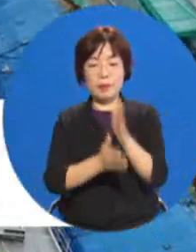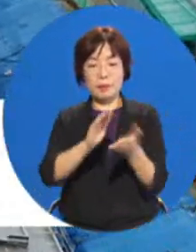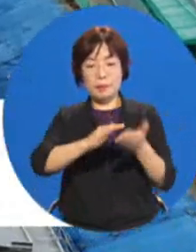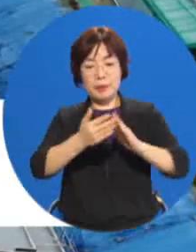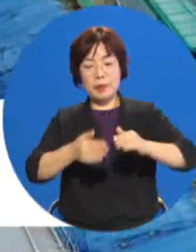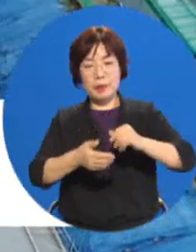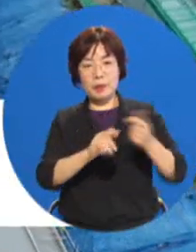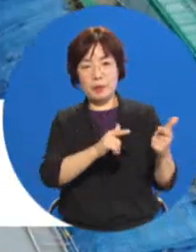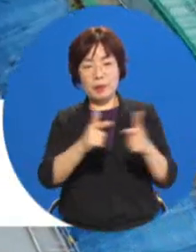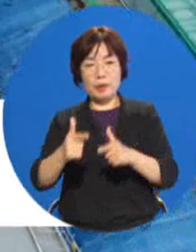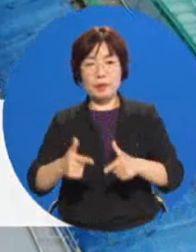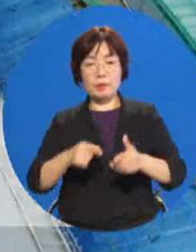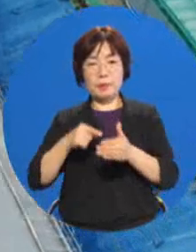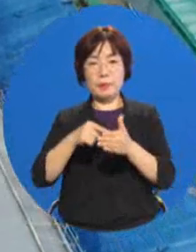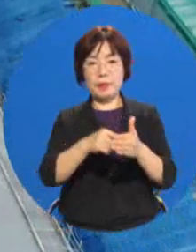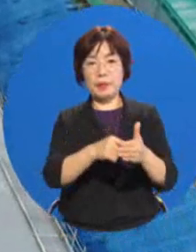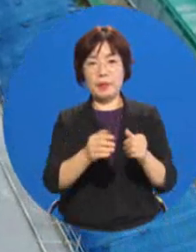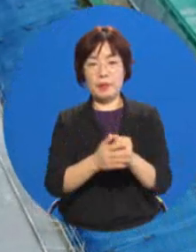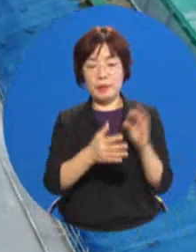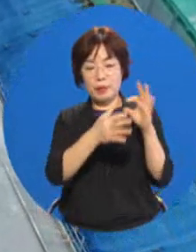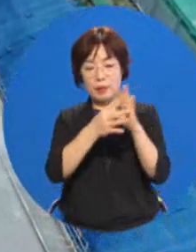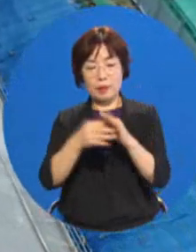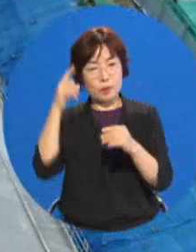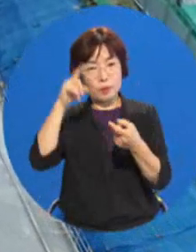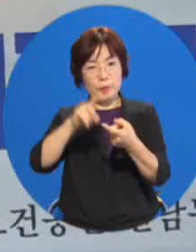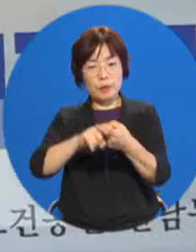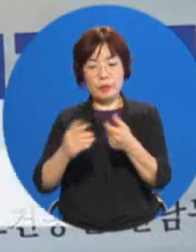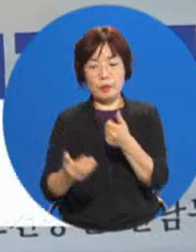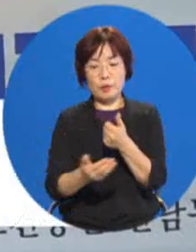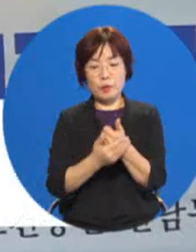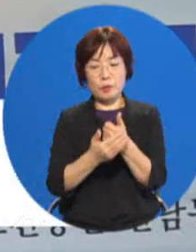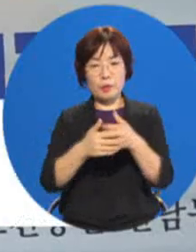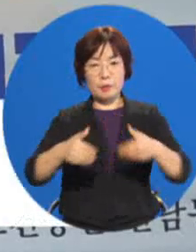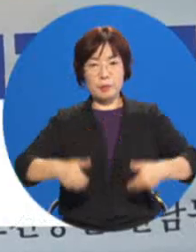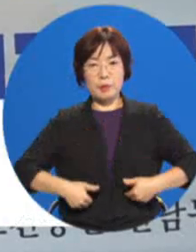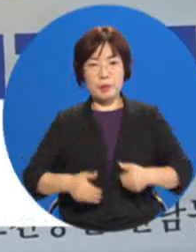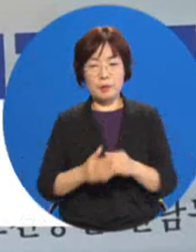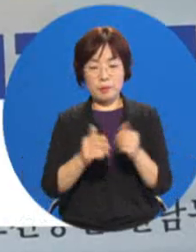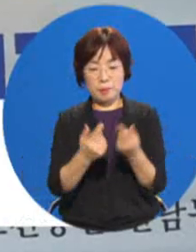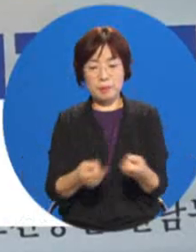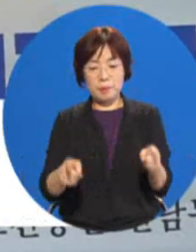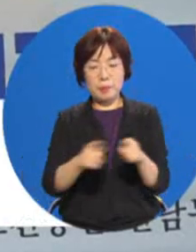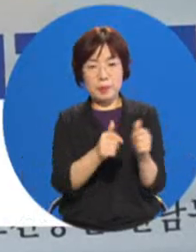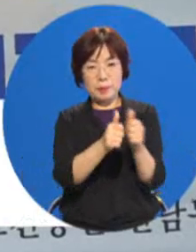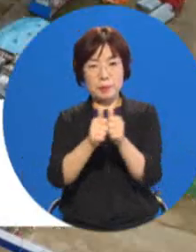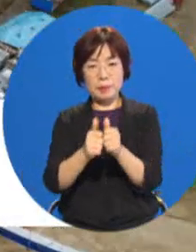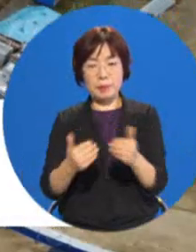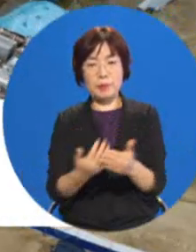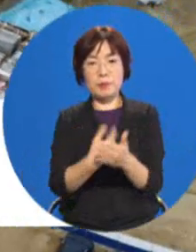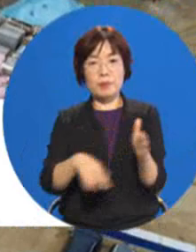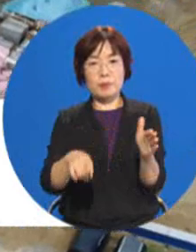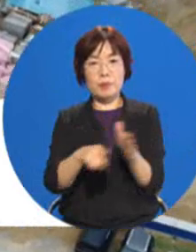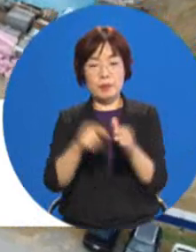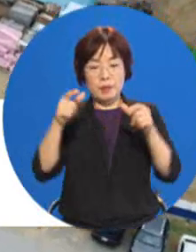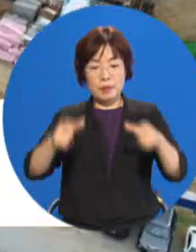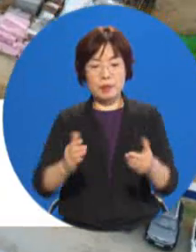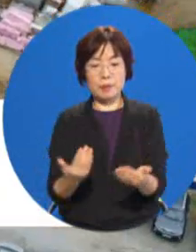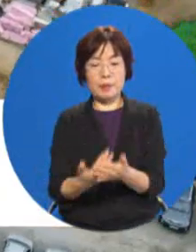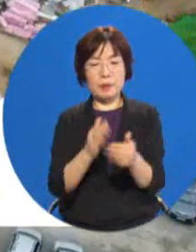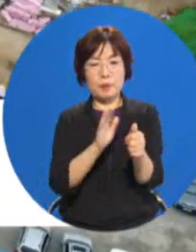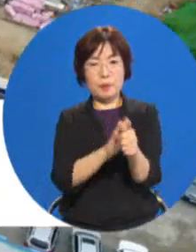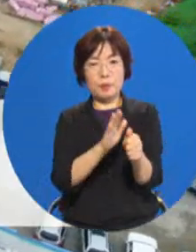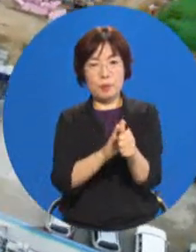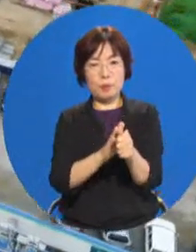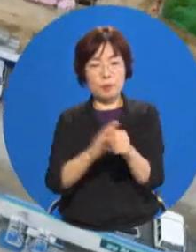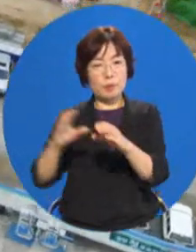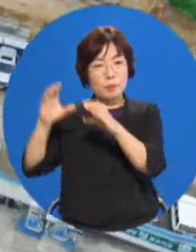추진이 이루어지고 있는 가운데 지속적인 관심과 지원이 뒷받침되는 동반 성장에 지역 발전에 도움이 될 수 있다는 점도